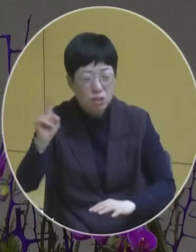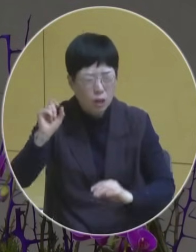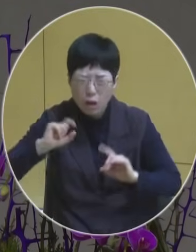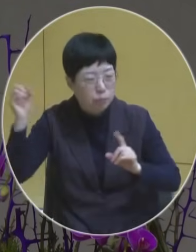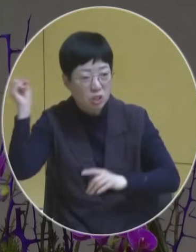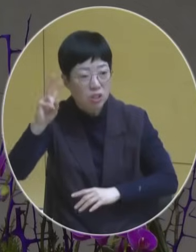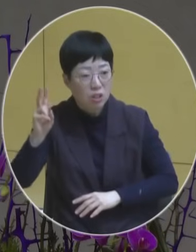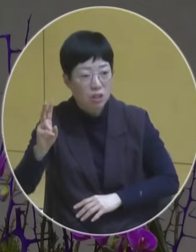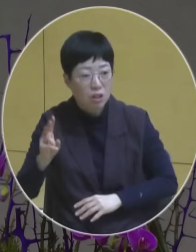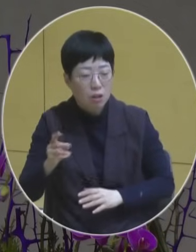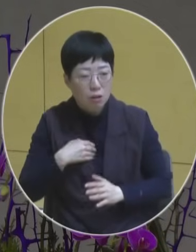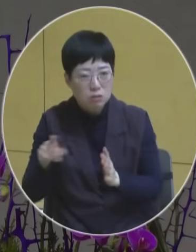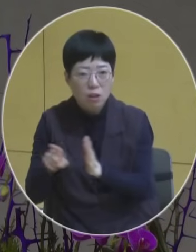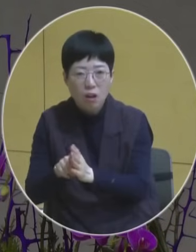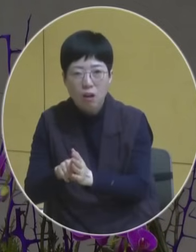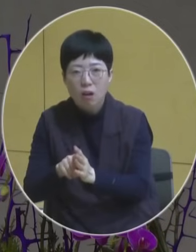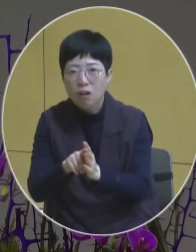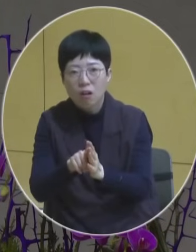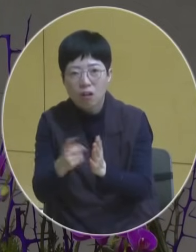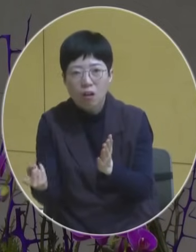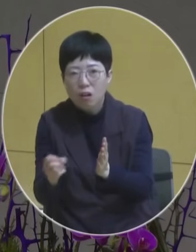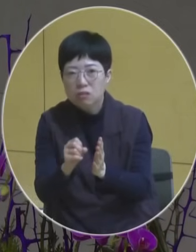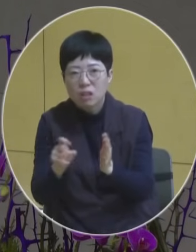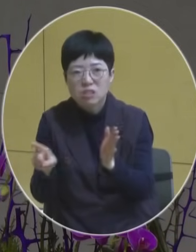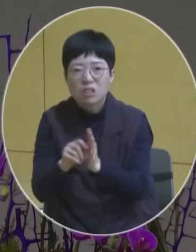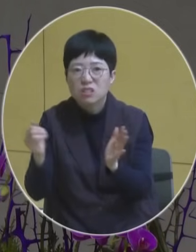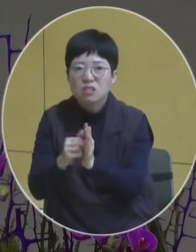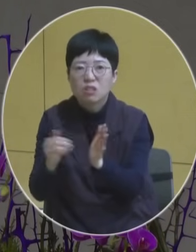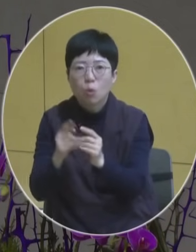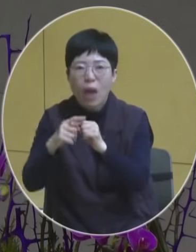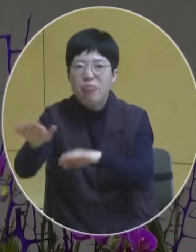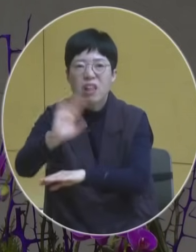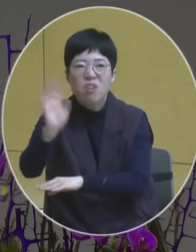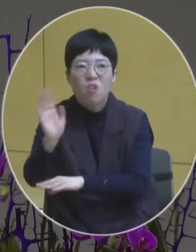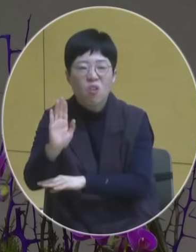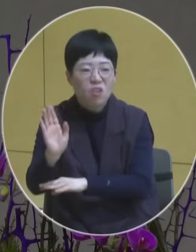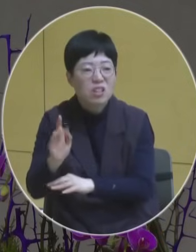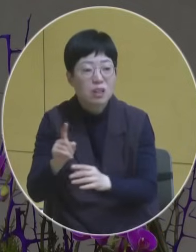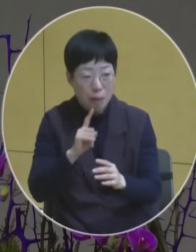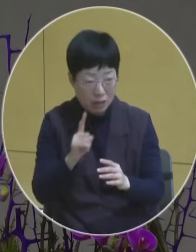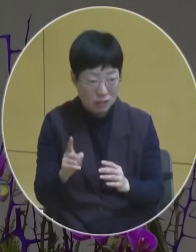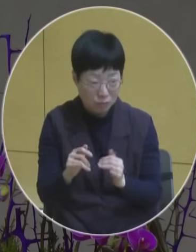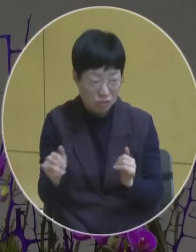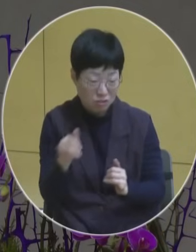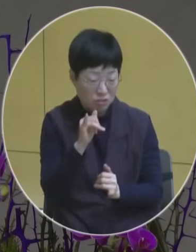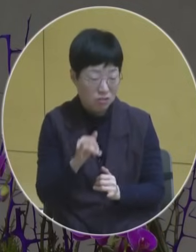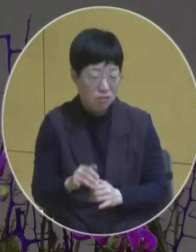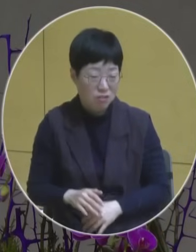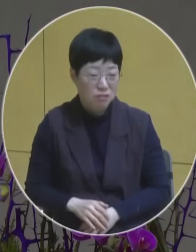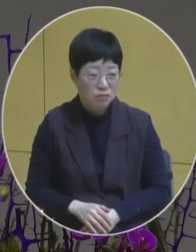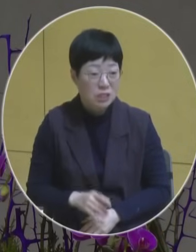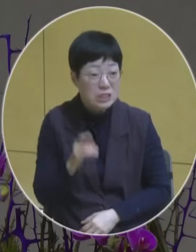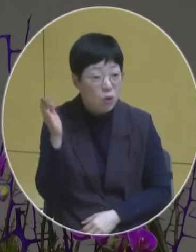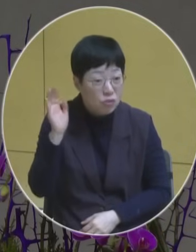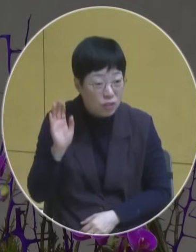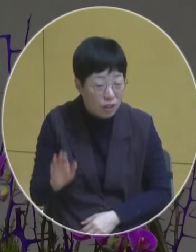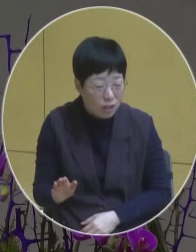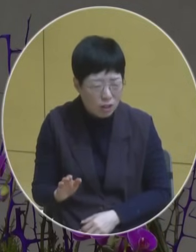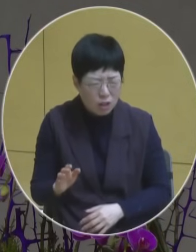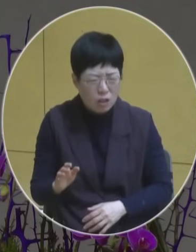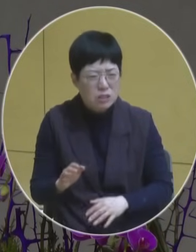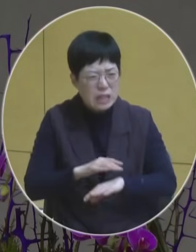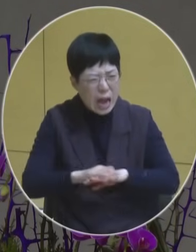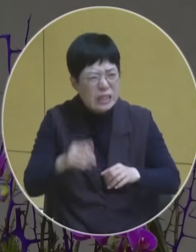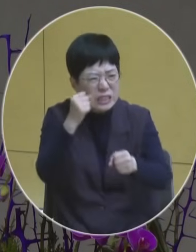갑자기 나는 신앙생활 그만둬, 이제는 끝이야, 난 더 이상 예수 믿는 거 싫어, 그렇게 생각할 수 있죠. 그런데